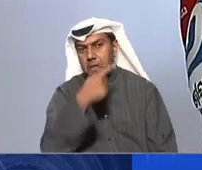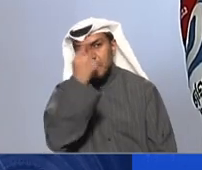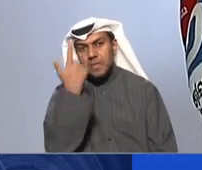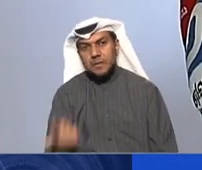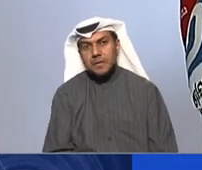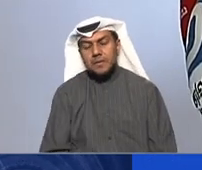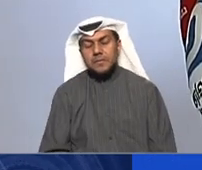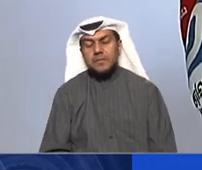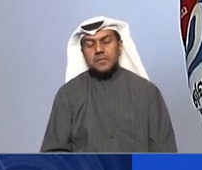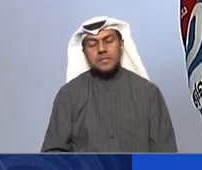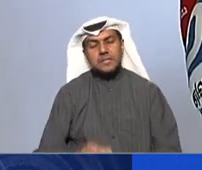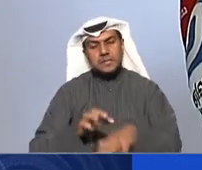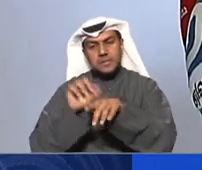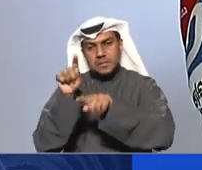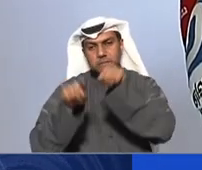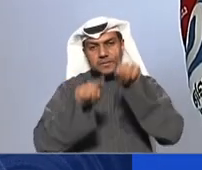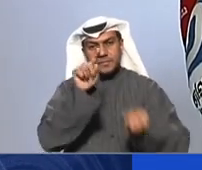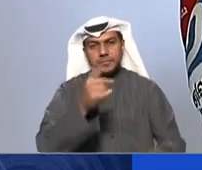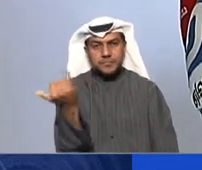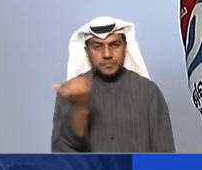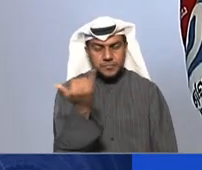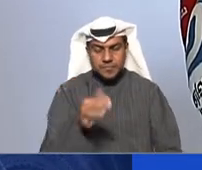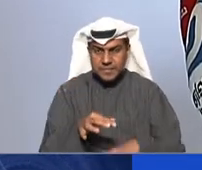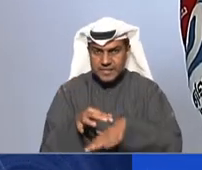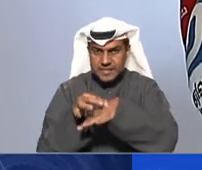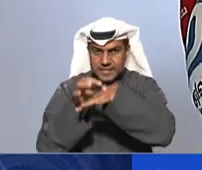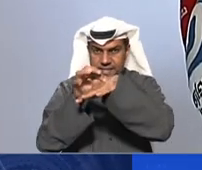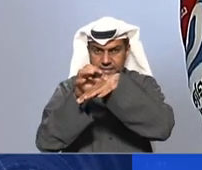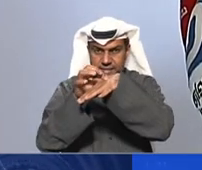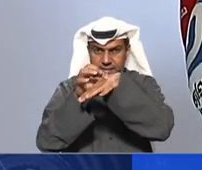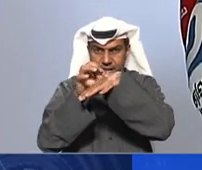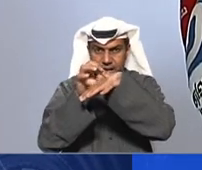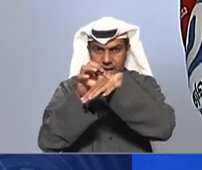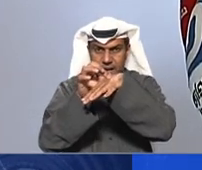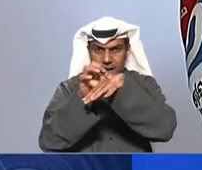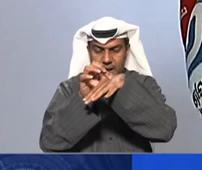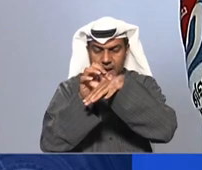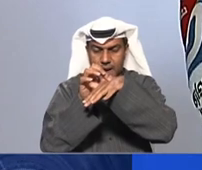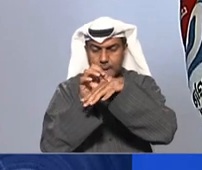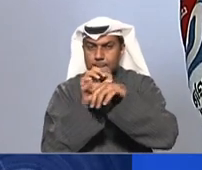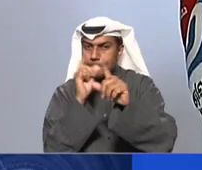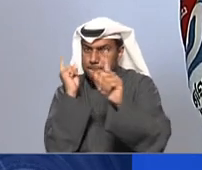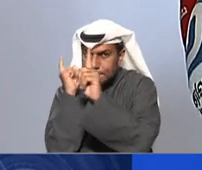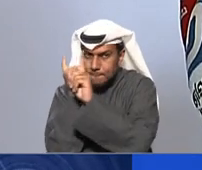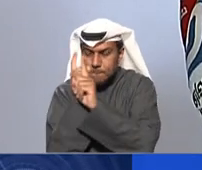بفيروس كورونا، الشخص الذي يكون لديه اتصال مباشر